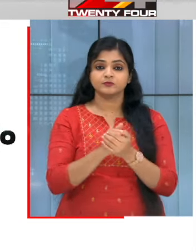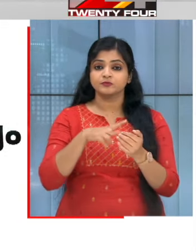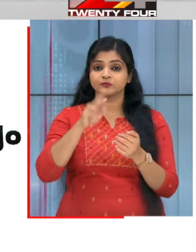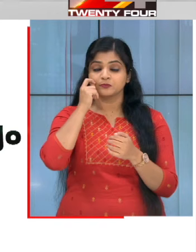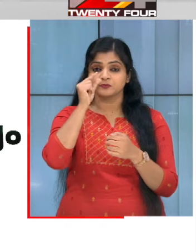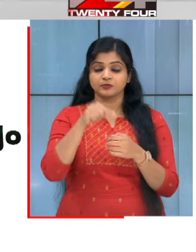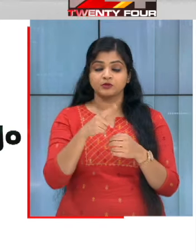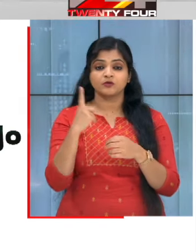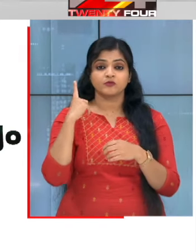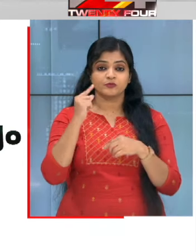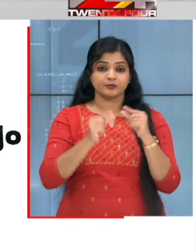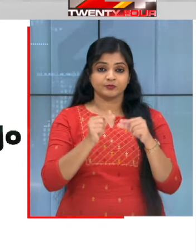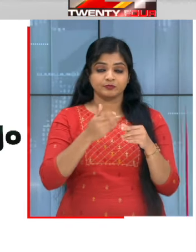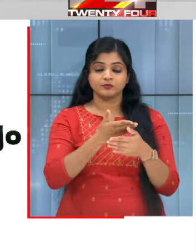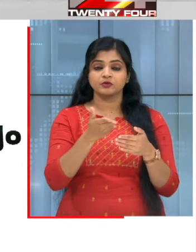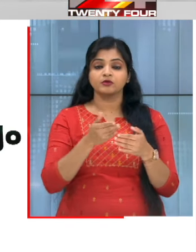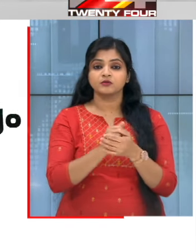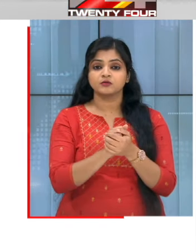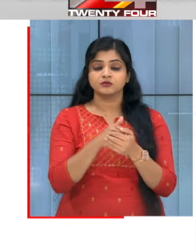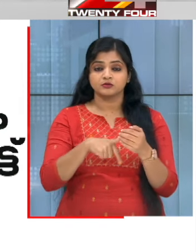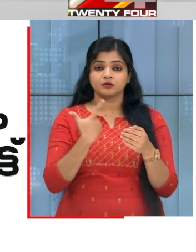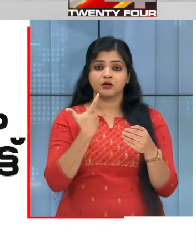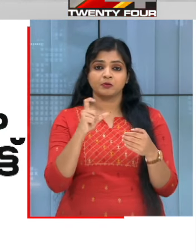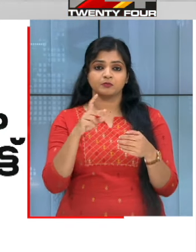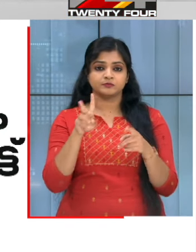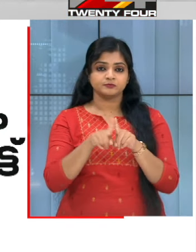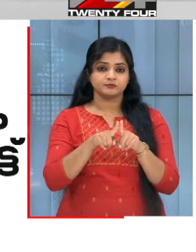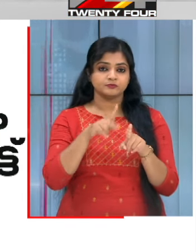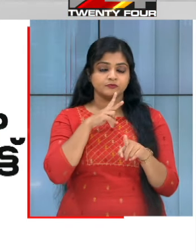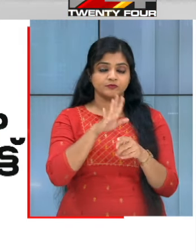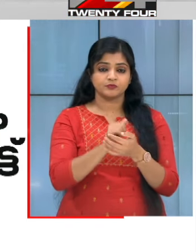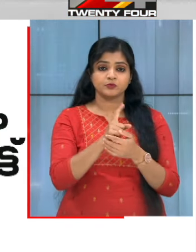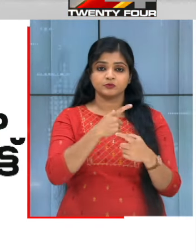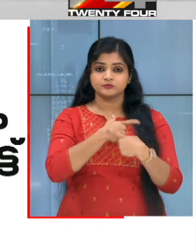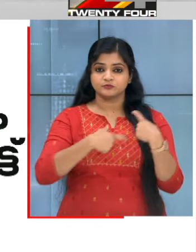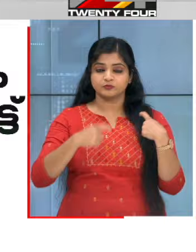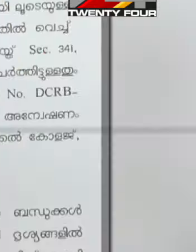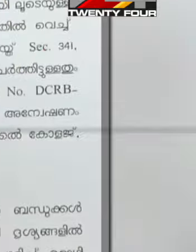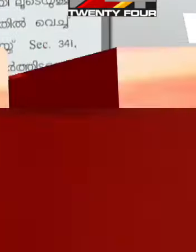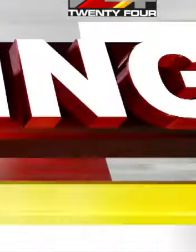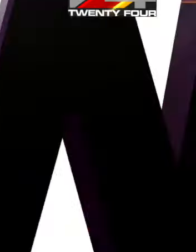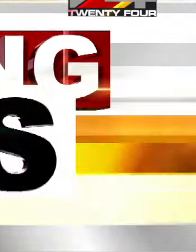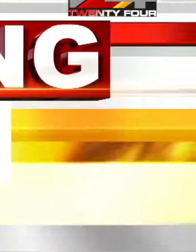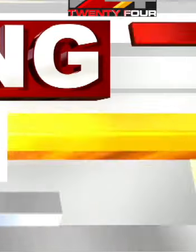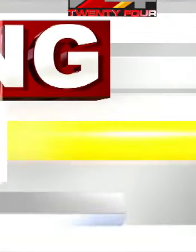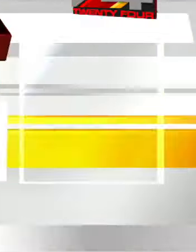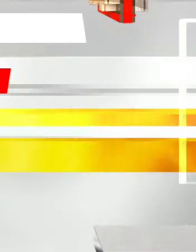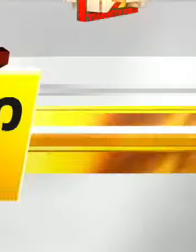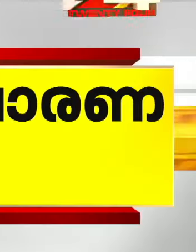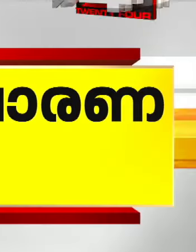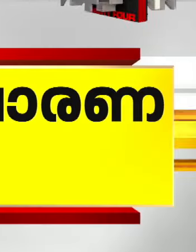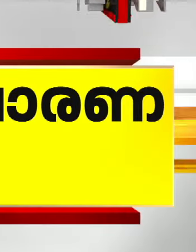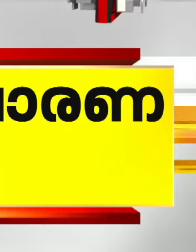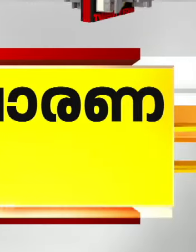സുരക്ഷാ ജീവനക്കാരോട് ഇതുമായി ബന്ധപ്പെട്ട് പരാതി പറഞ്ഞിരുന്നു. അതായത്, ഒരു സെക്യൂരിറ്റി ജീവനക്കാരനോട് താൻ പണവും മൊബൈലും മോഷ്ടിച്ചതായി